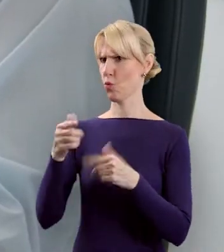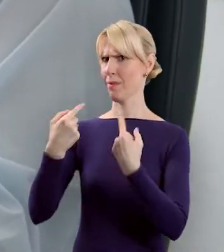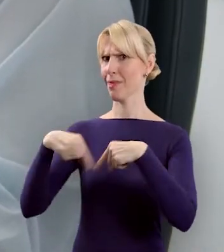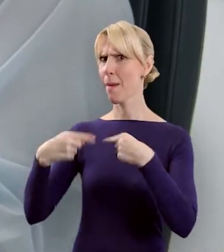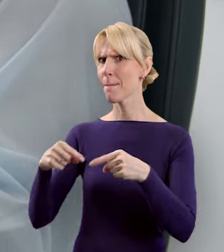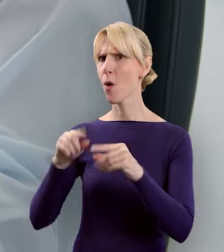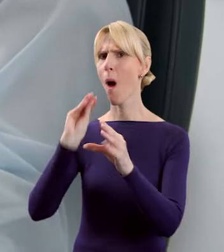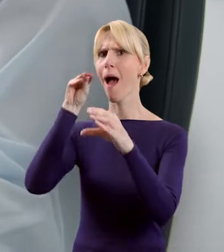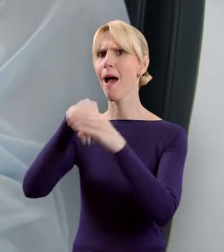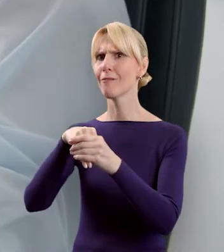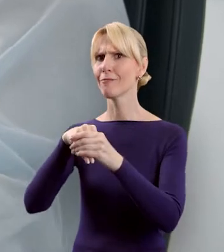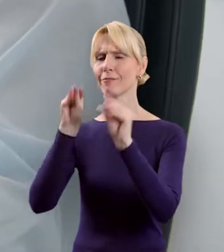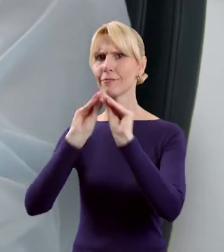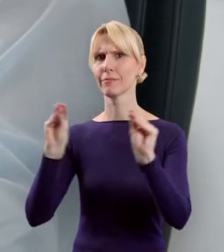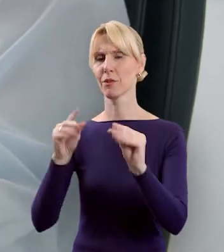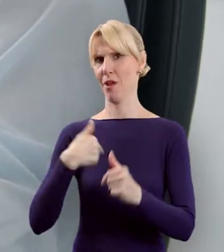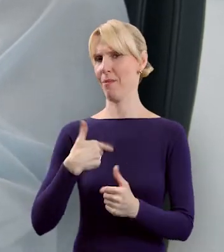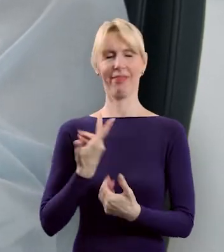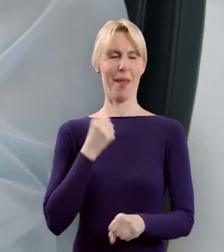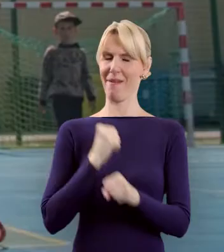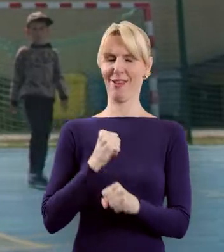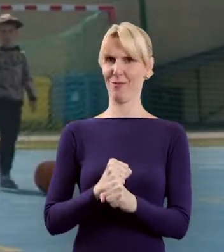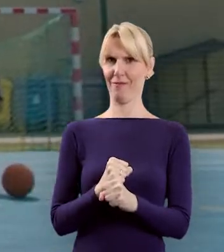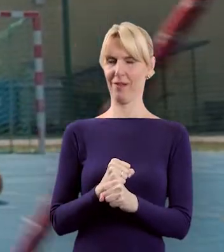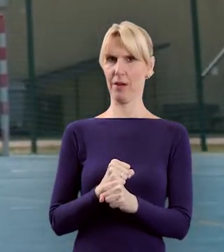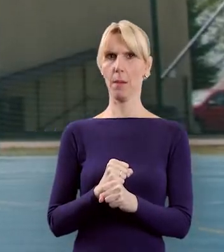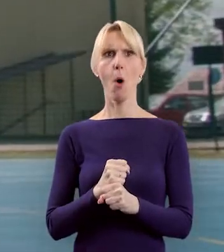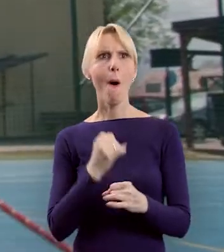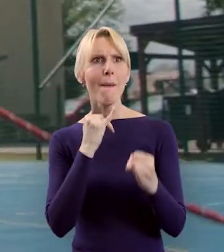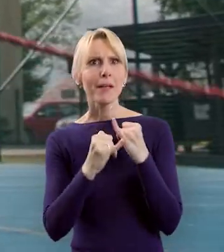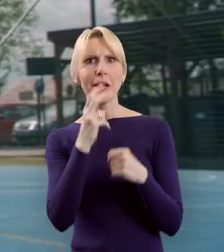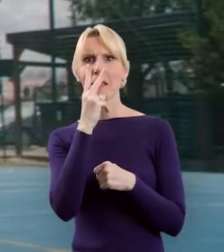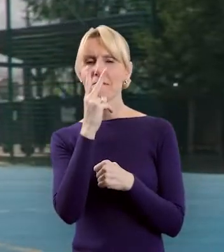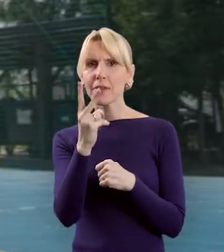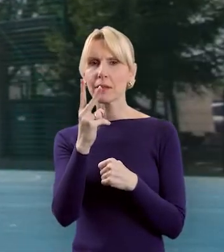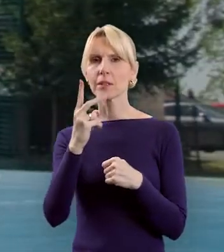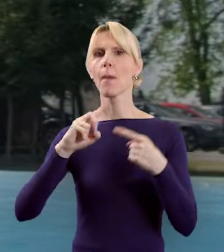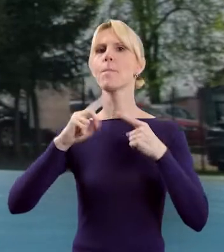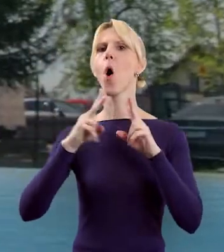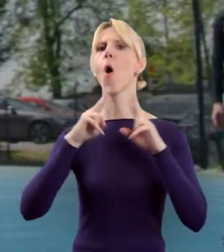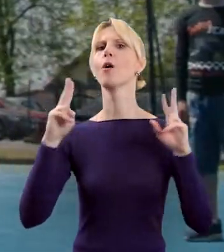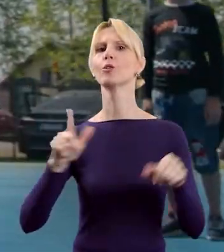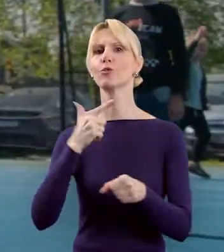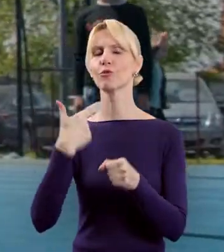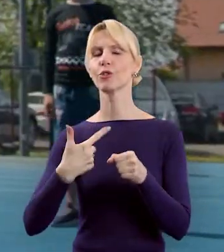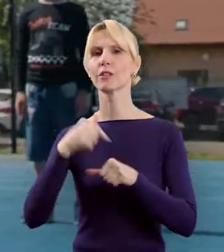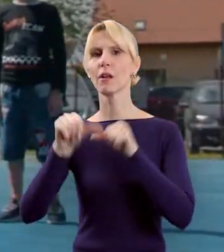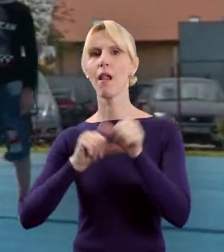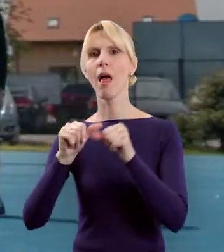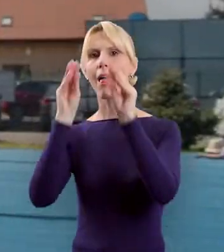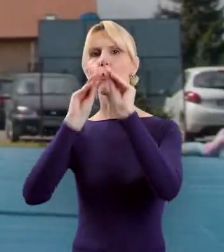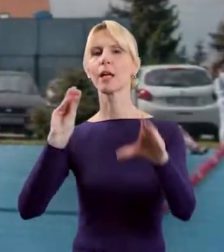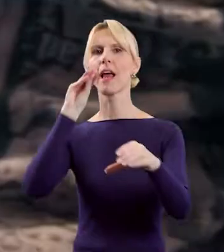edukacji włączającej, ja już nie pracowałbym w edukacji. Bo jeżeli widzę po 20 latach z